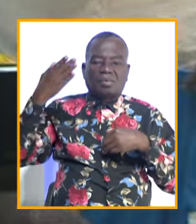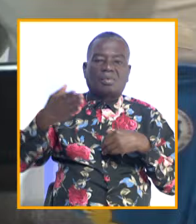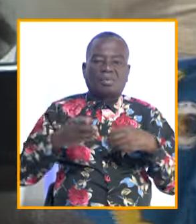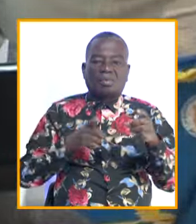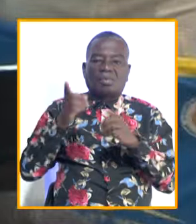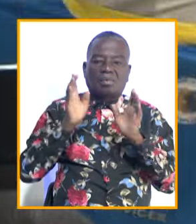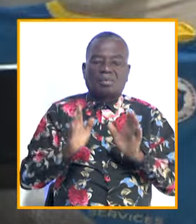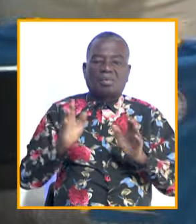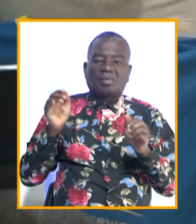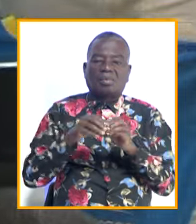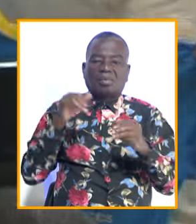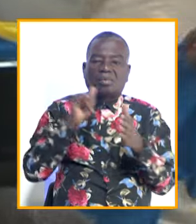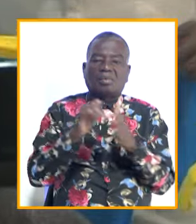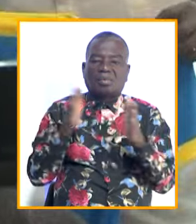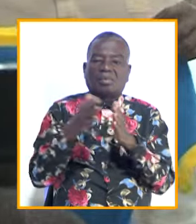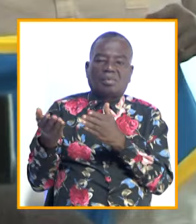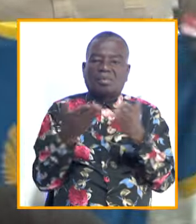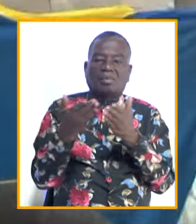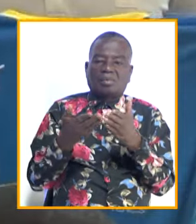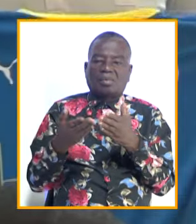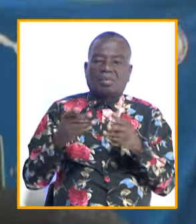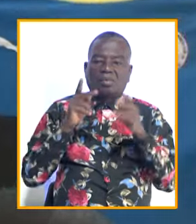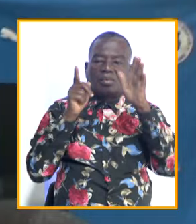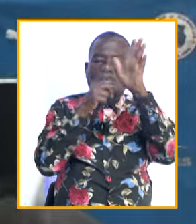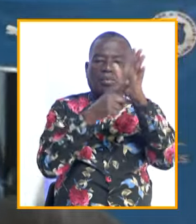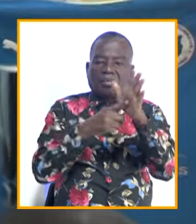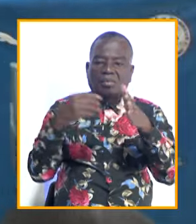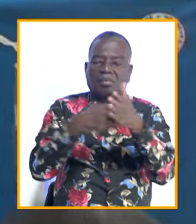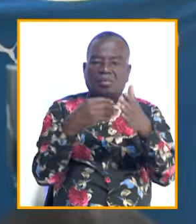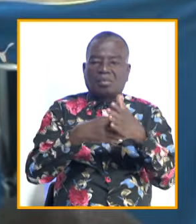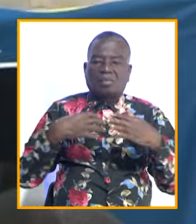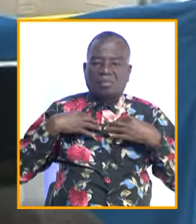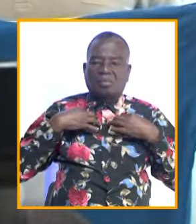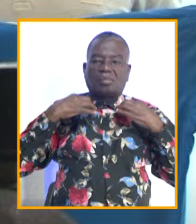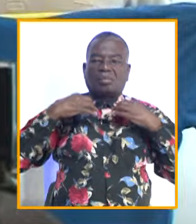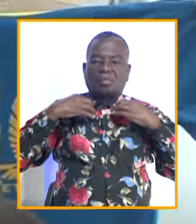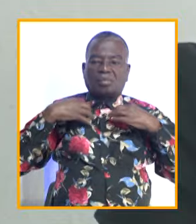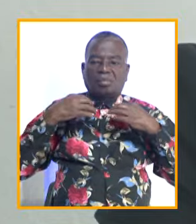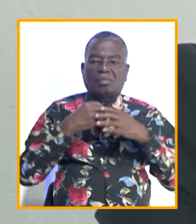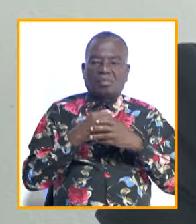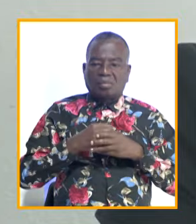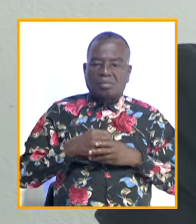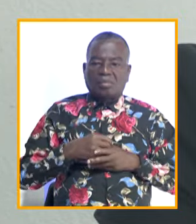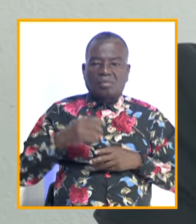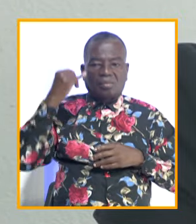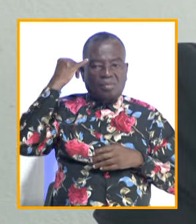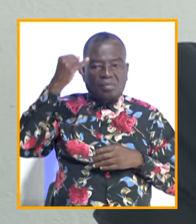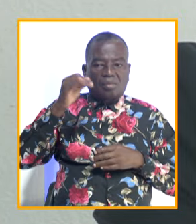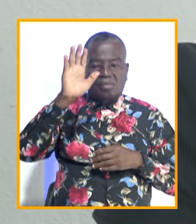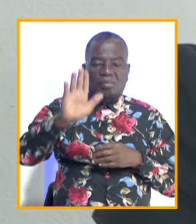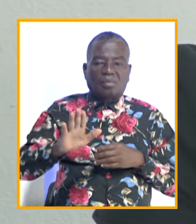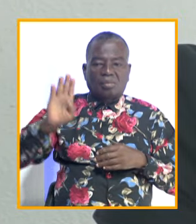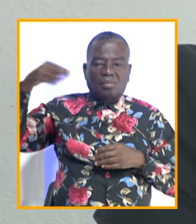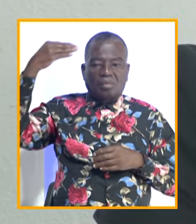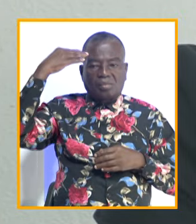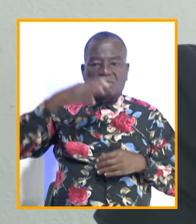par moment. Cette rencontre a également servi de cadre pour présenter le nouveau maillot du club des Gagnois. Une initiative saluée par le